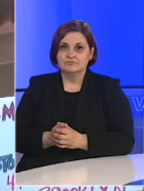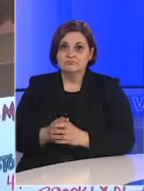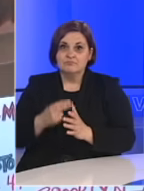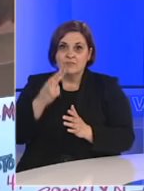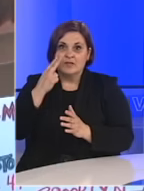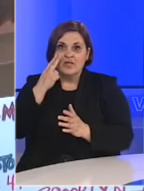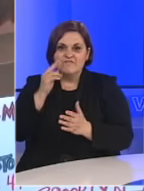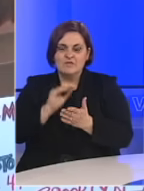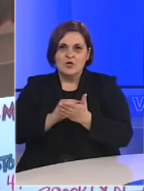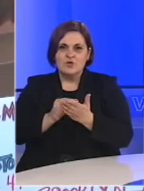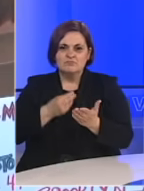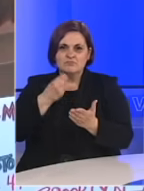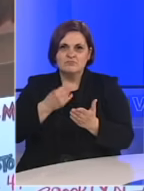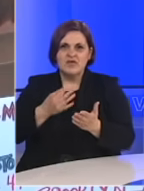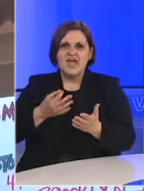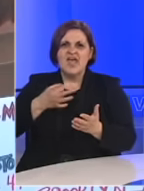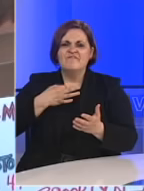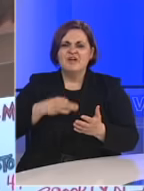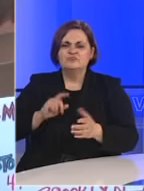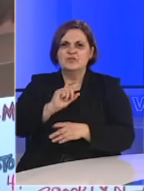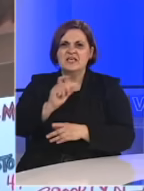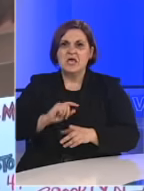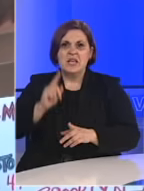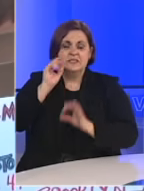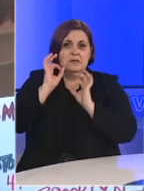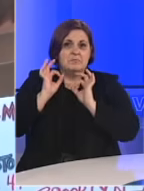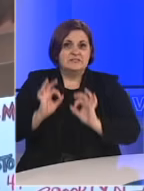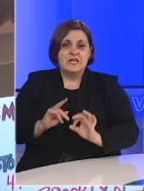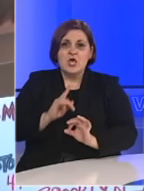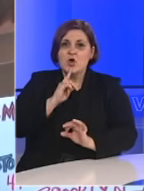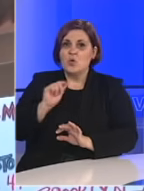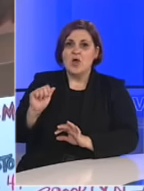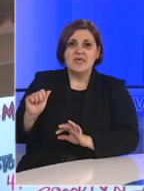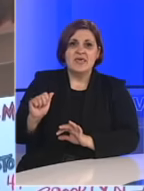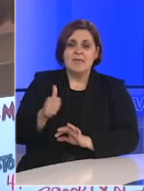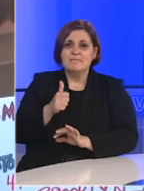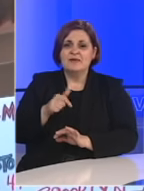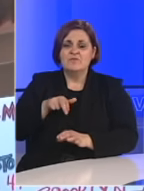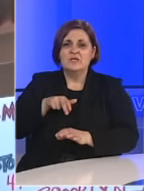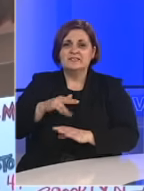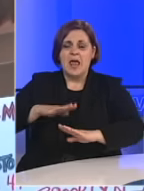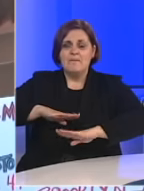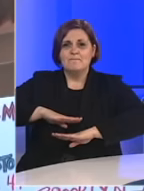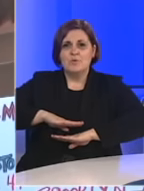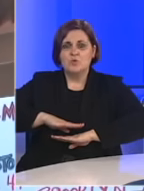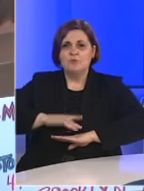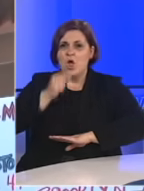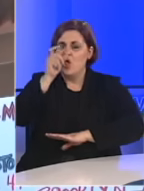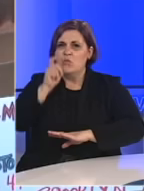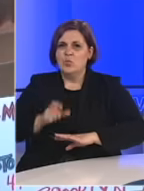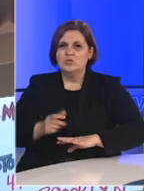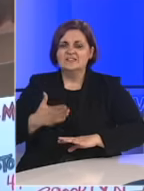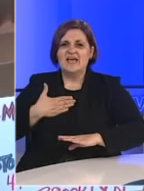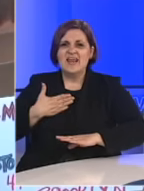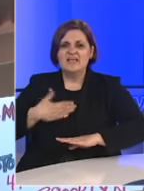Vidio sam novinarske izvještaje iz Francuske i Italije. Nisam siguran ko je bio prvi s tom idejom izlaska na prozore, no ljudi su izašli